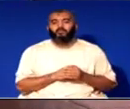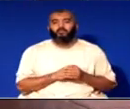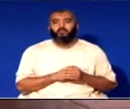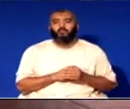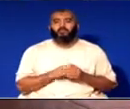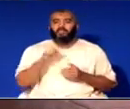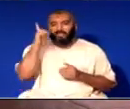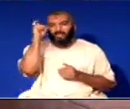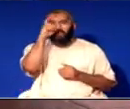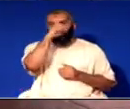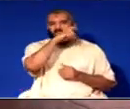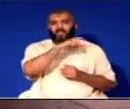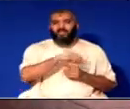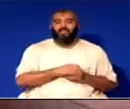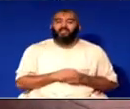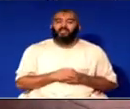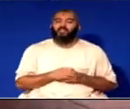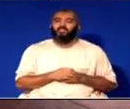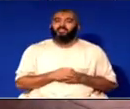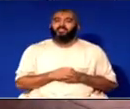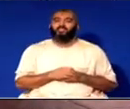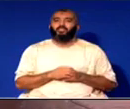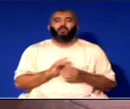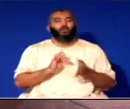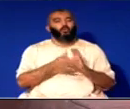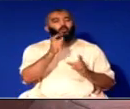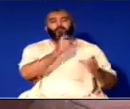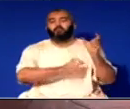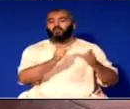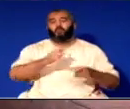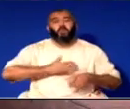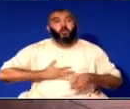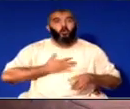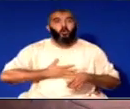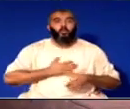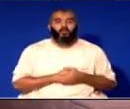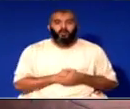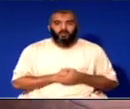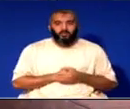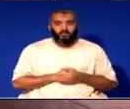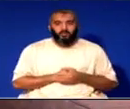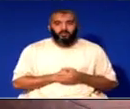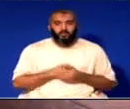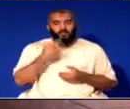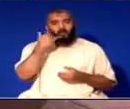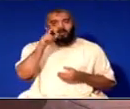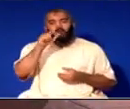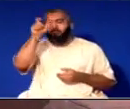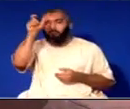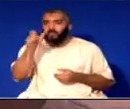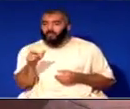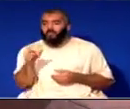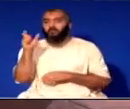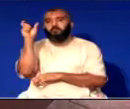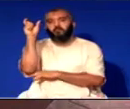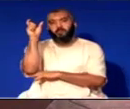اننا نرضوا كاع الناس، ثم نهار اللي يكون كاين العقلاء في المسجد، نهار اللي يكون كاين الناس عقلاء في المسجد وما يفهموا الناس